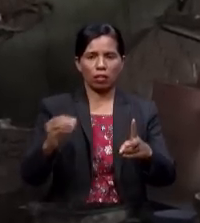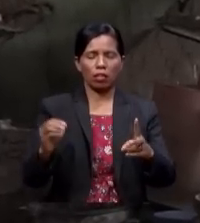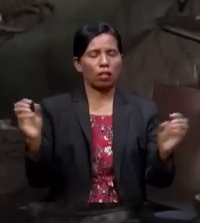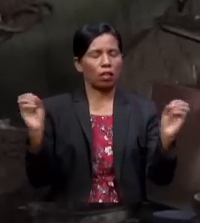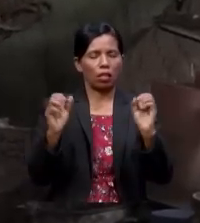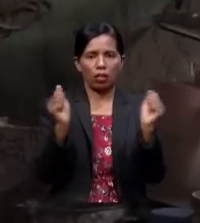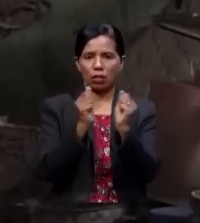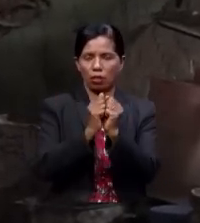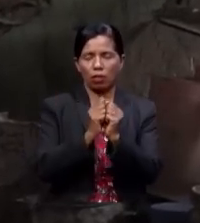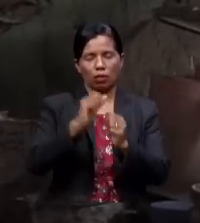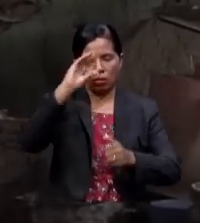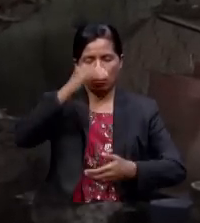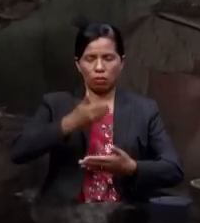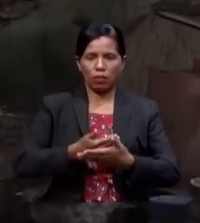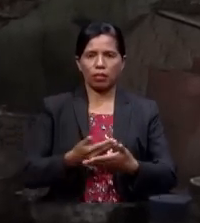presensa.